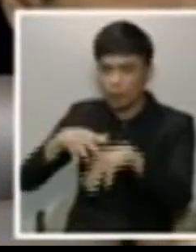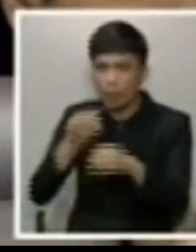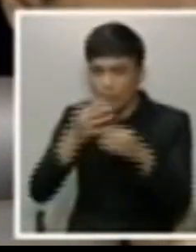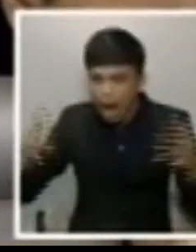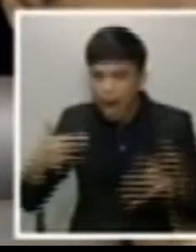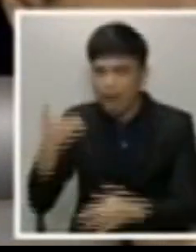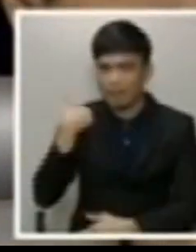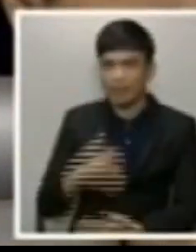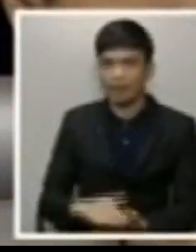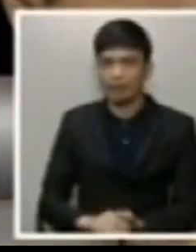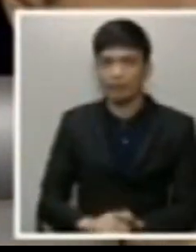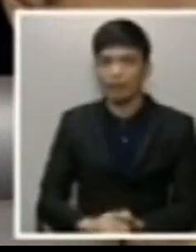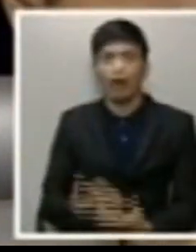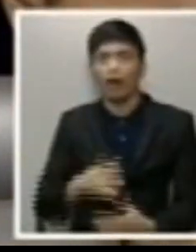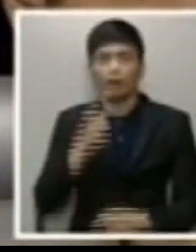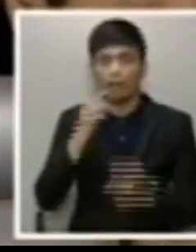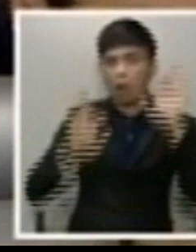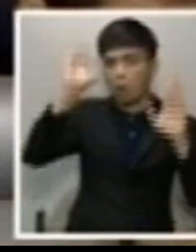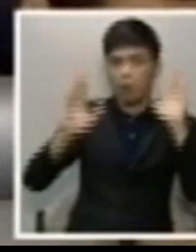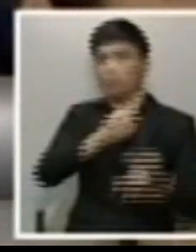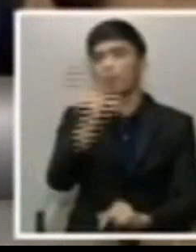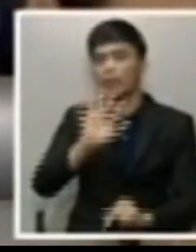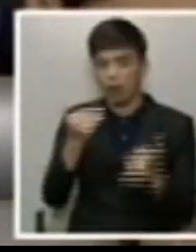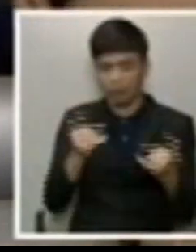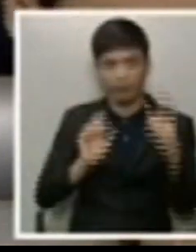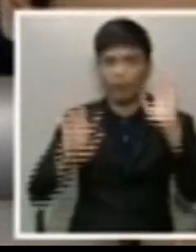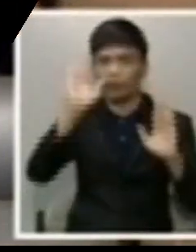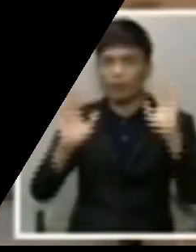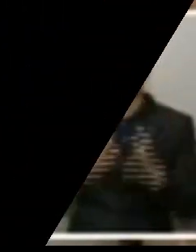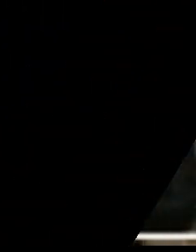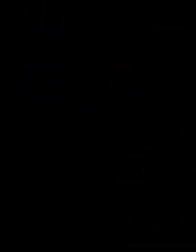จารณาไปให้เสร็จเดี๋ยวนี้เลยครับไม่ต้องมาโหวตเวิร์ดอะไรทั้งหมดเรื่องหมดราวครับกราบขอบคุณครับ